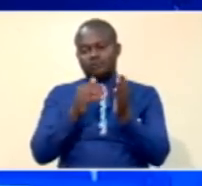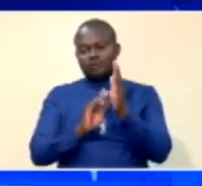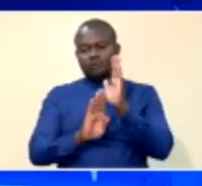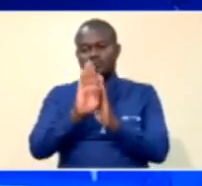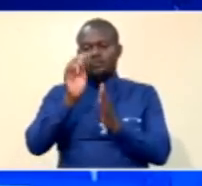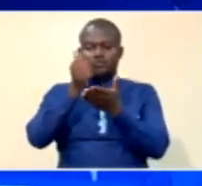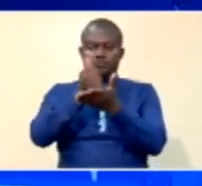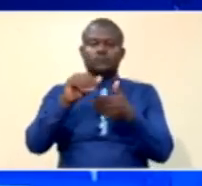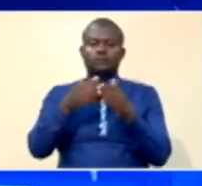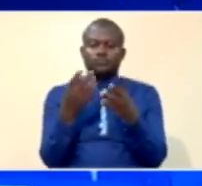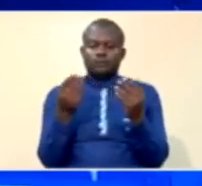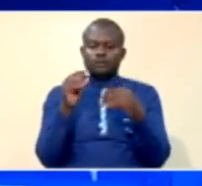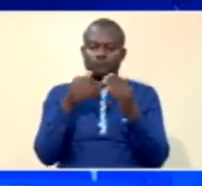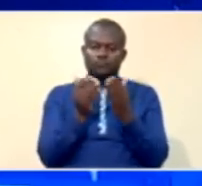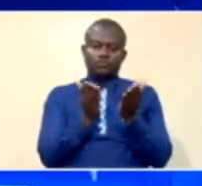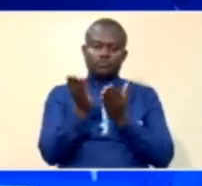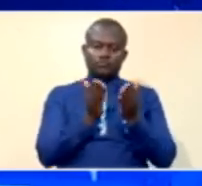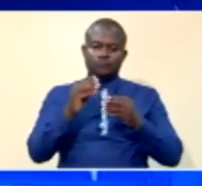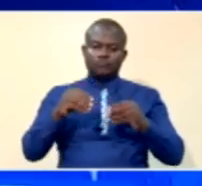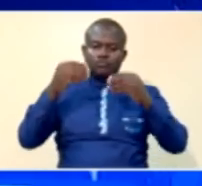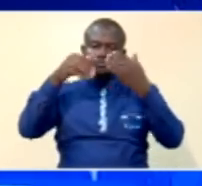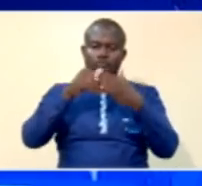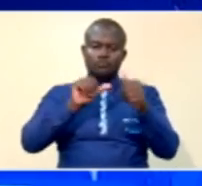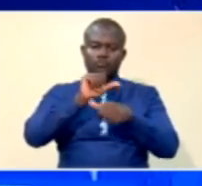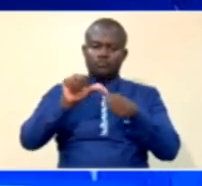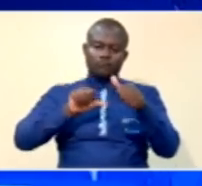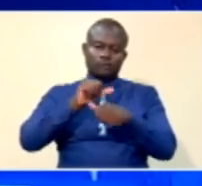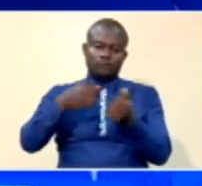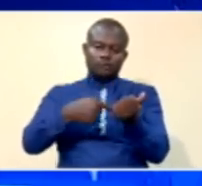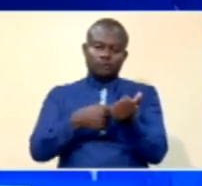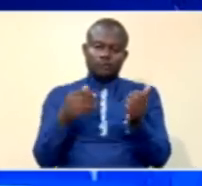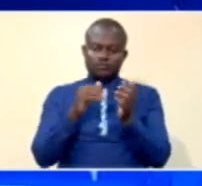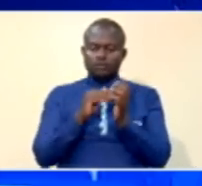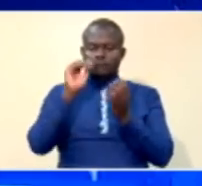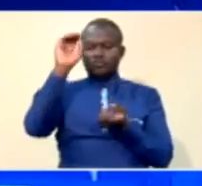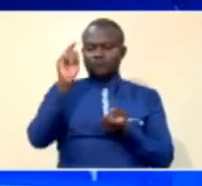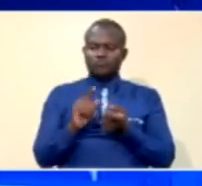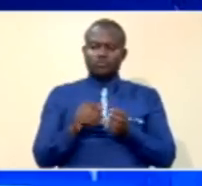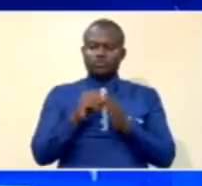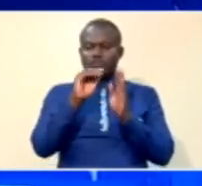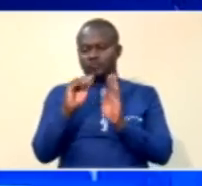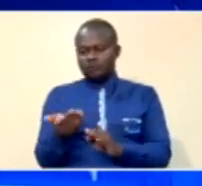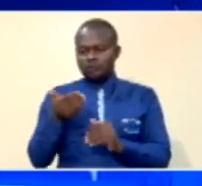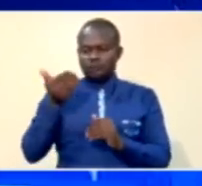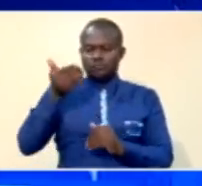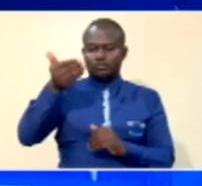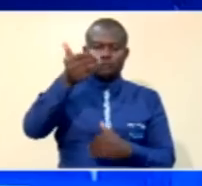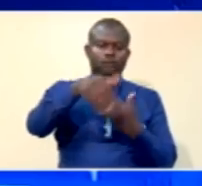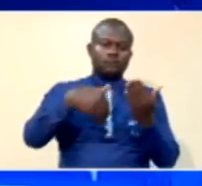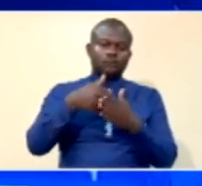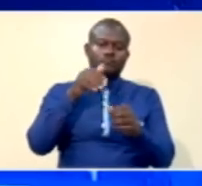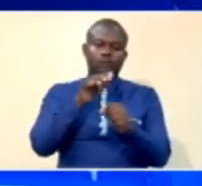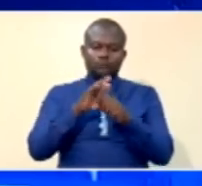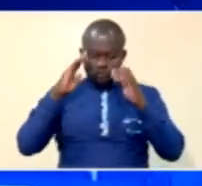ngo bibafasha koroherwa na serivisi bahabwa mu bijyanye n'ubuvuzi, bikazanagabanya kandi impfu za hato na hato by'umwihariko